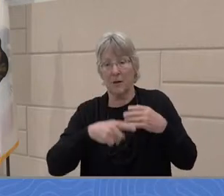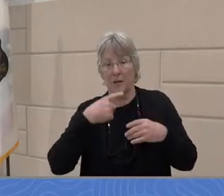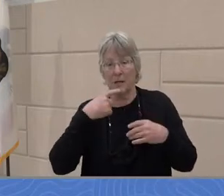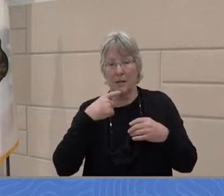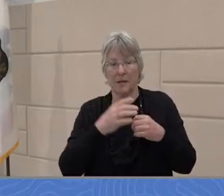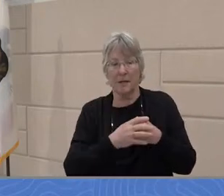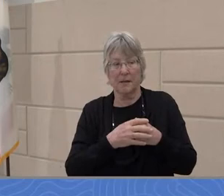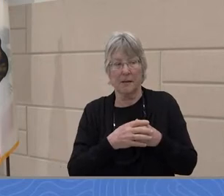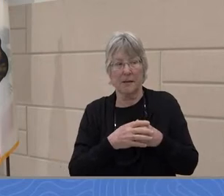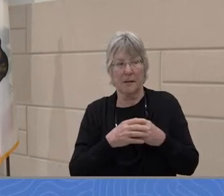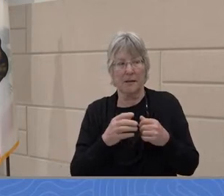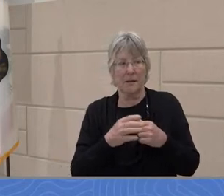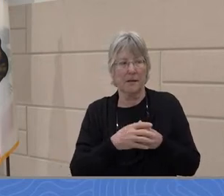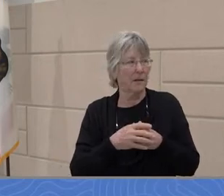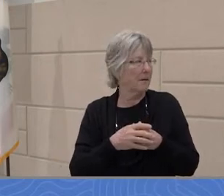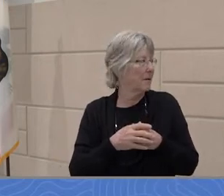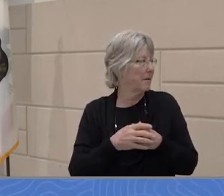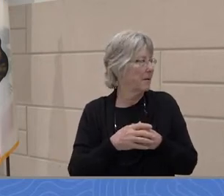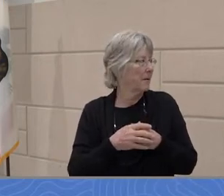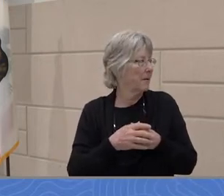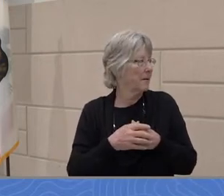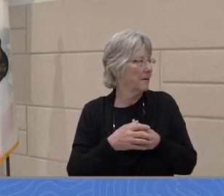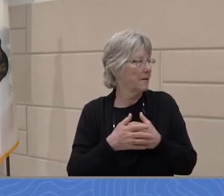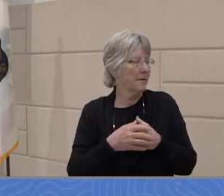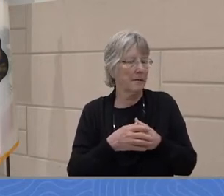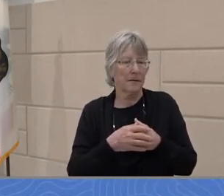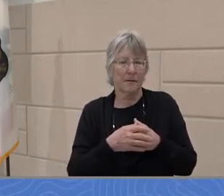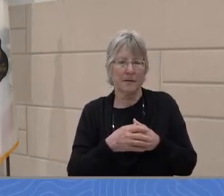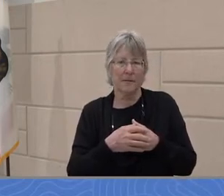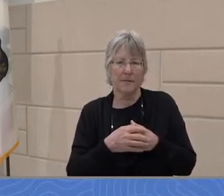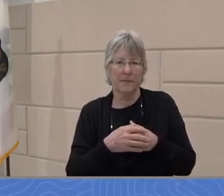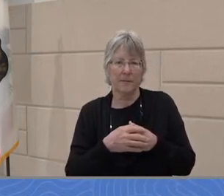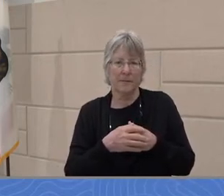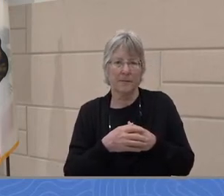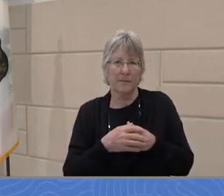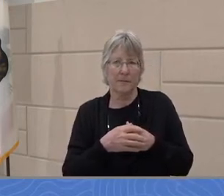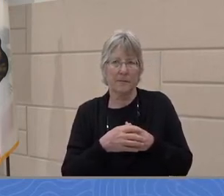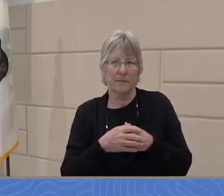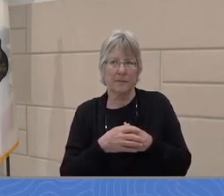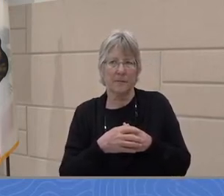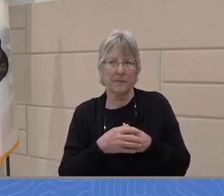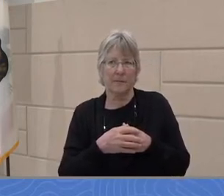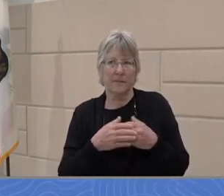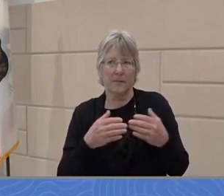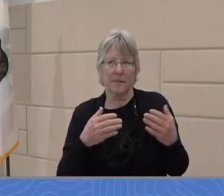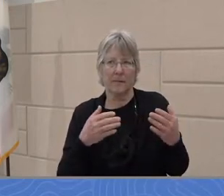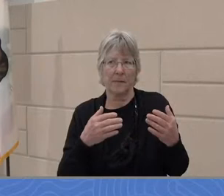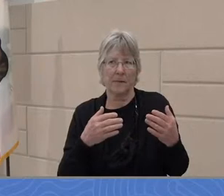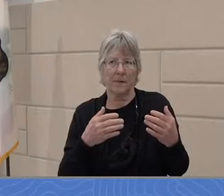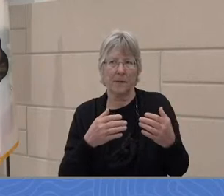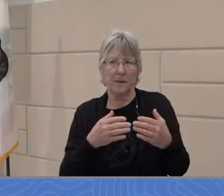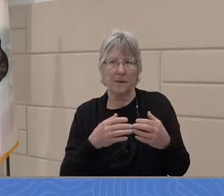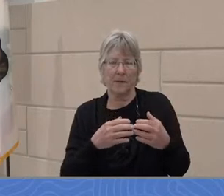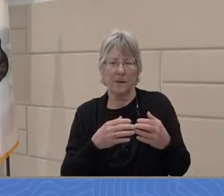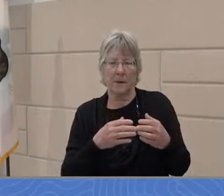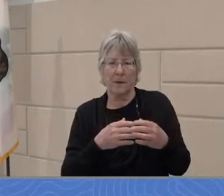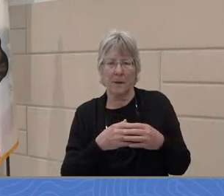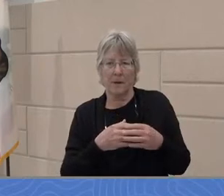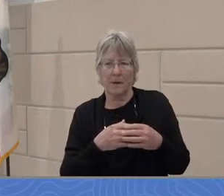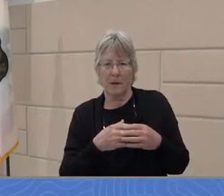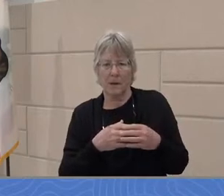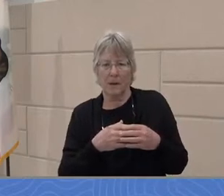ดูฉันสมโตการเยยเมียนการกองรมปวงสต